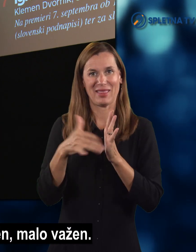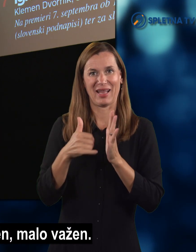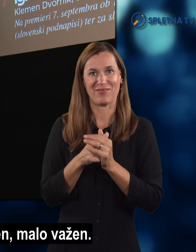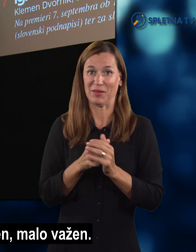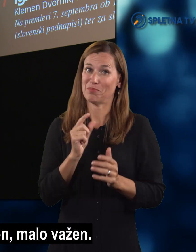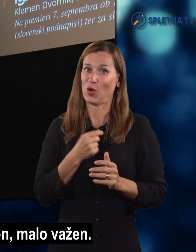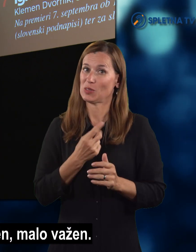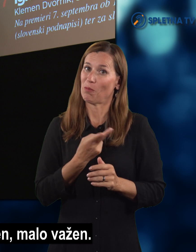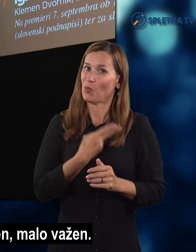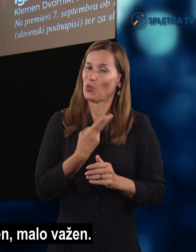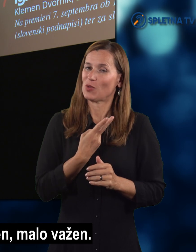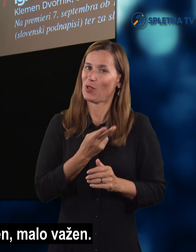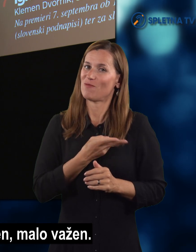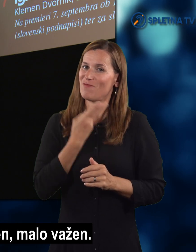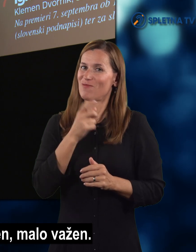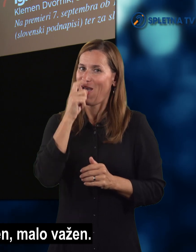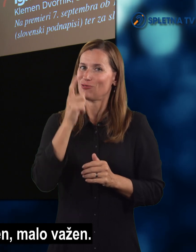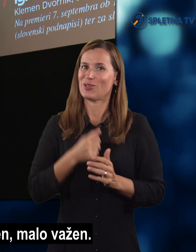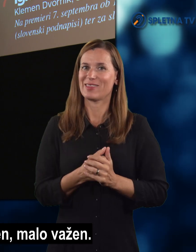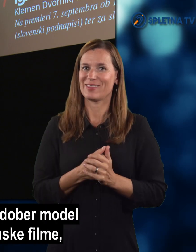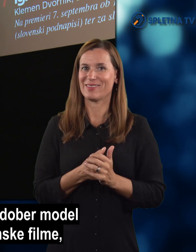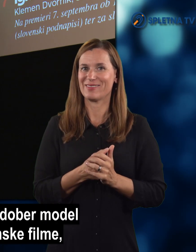tle sem malo ponosen, malo važen.